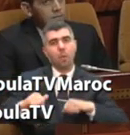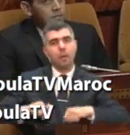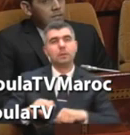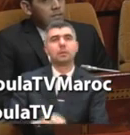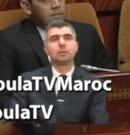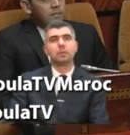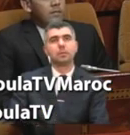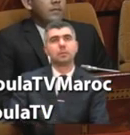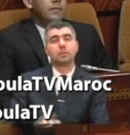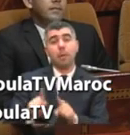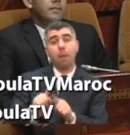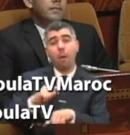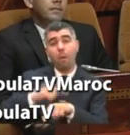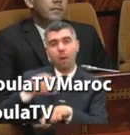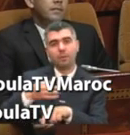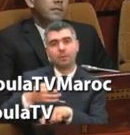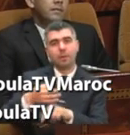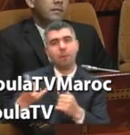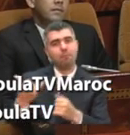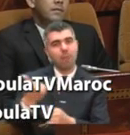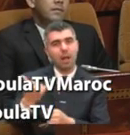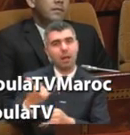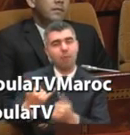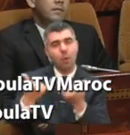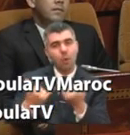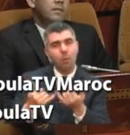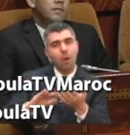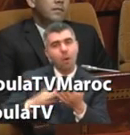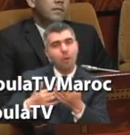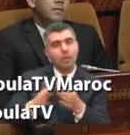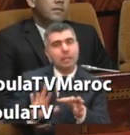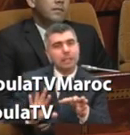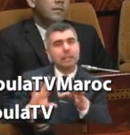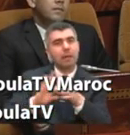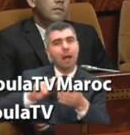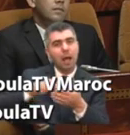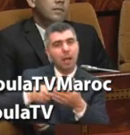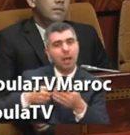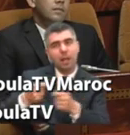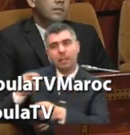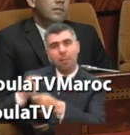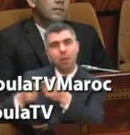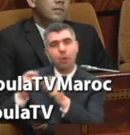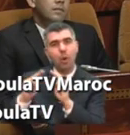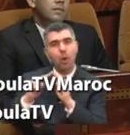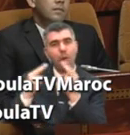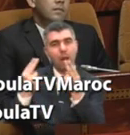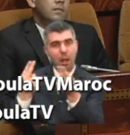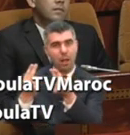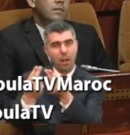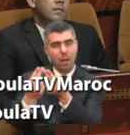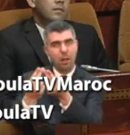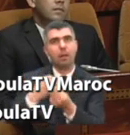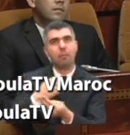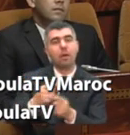الوزيرة، حال الوقت اليوم لتقييم جميع اتفاقيات ديال التبادل الحر، وخصوصا بالخصوص مع الدول